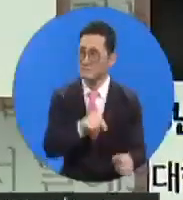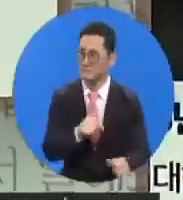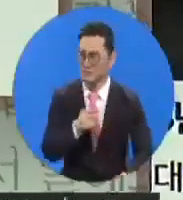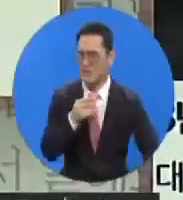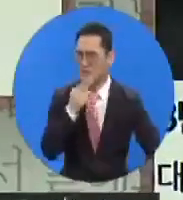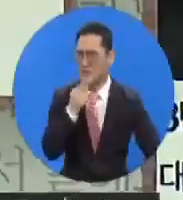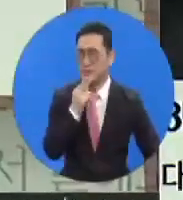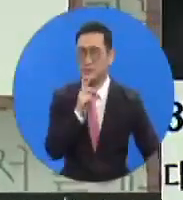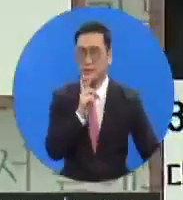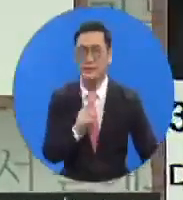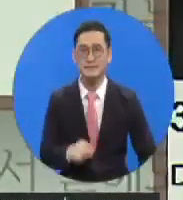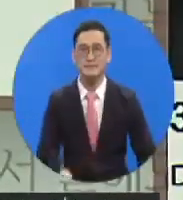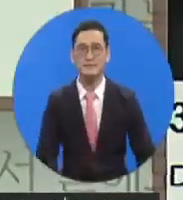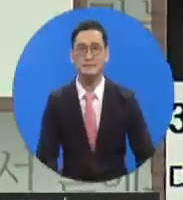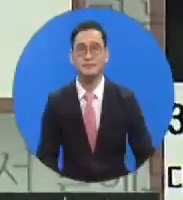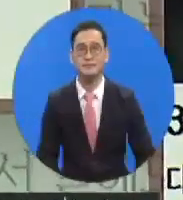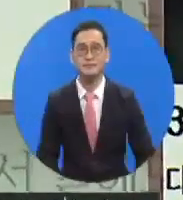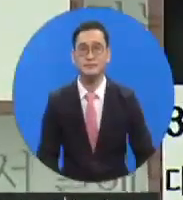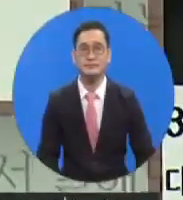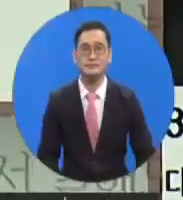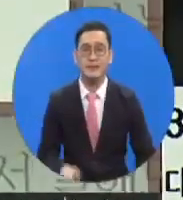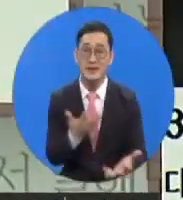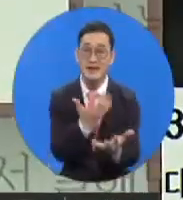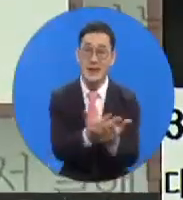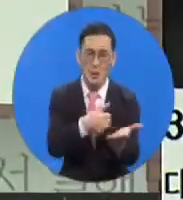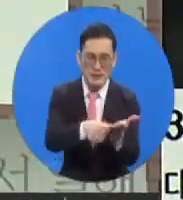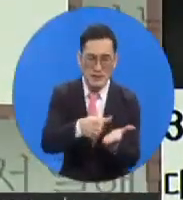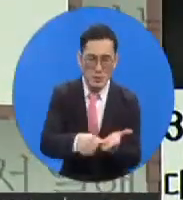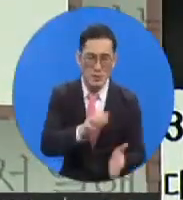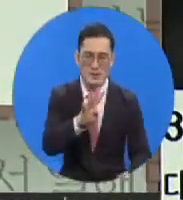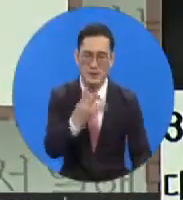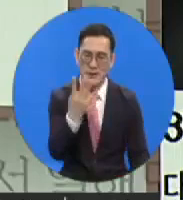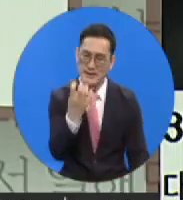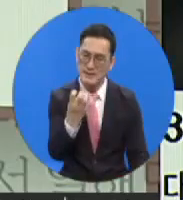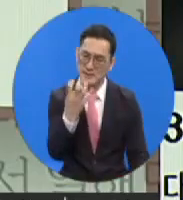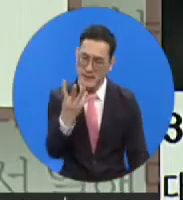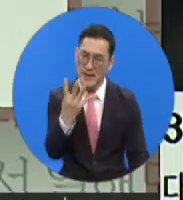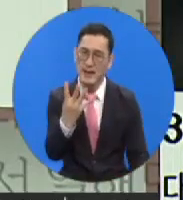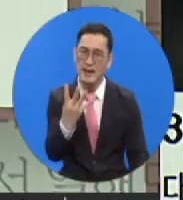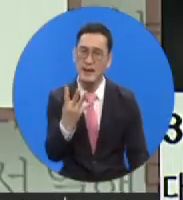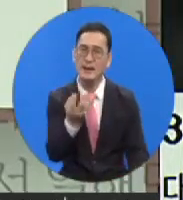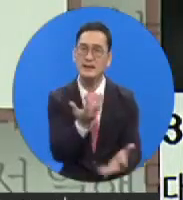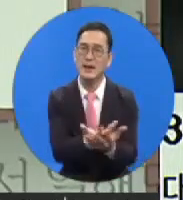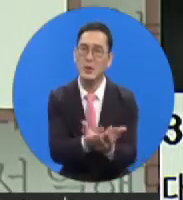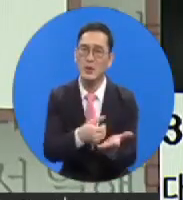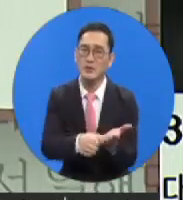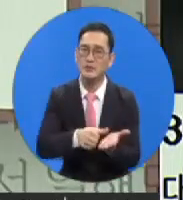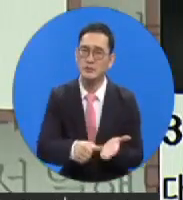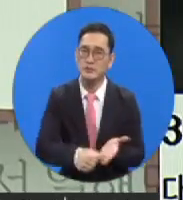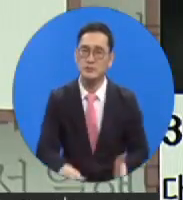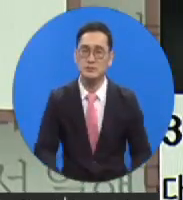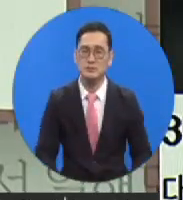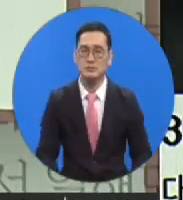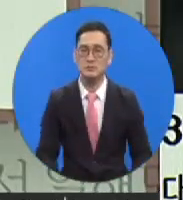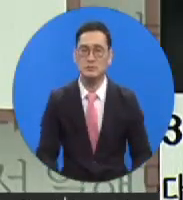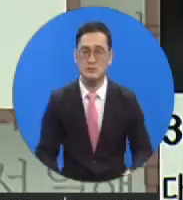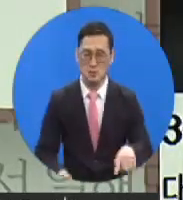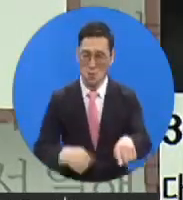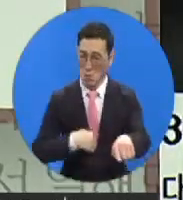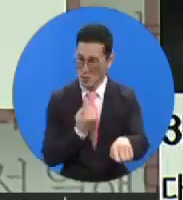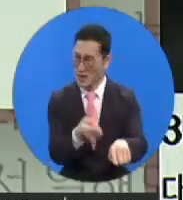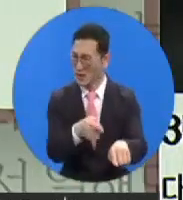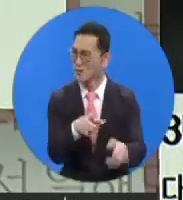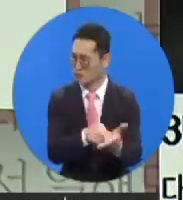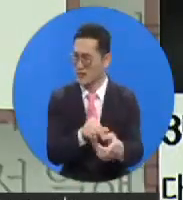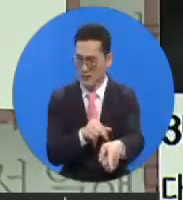444건, 일요일 밤에 공무원들이 출근해서 무려 444건을 삭제한 것과 관련해서 공무원이 알아서 스스로 했다.